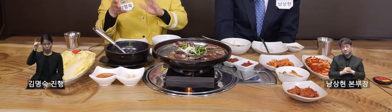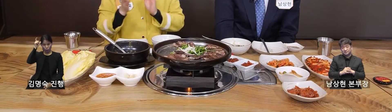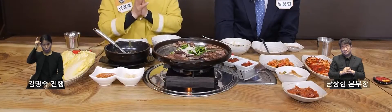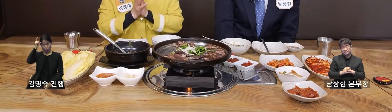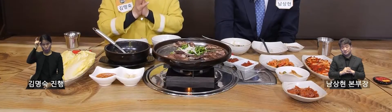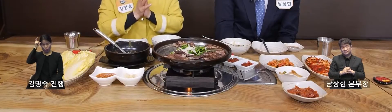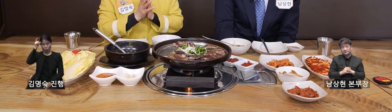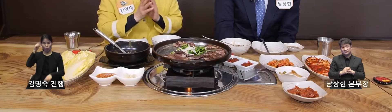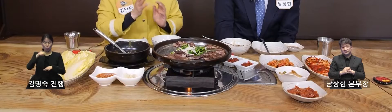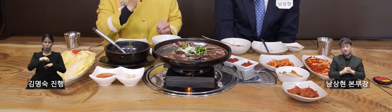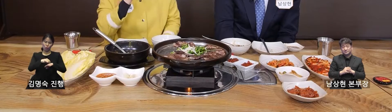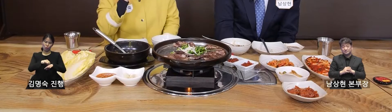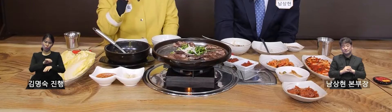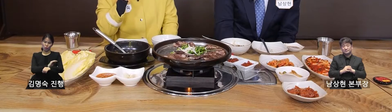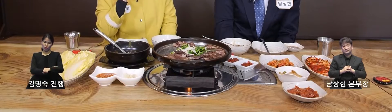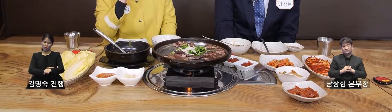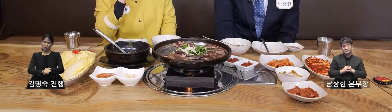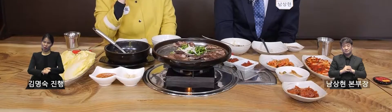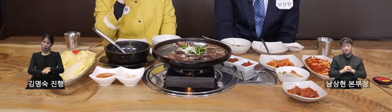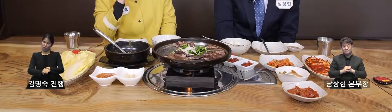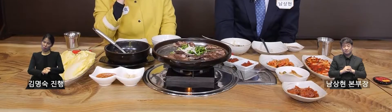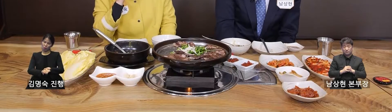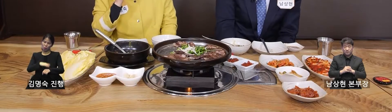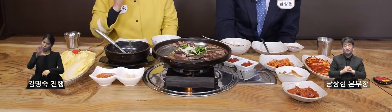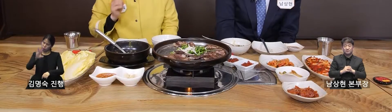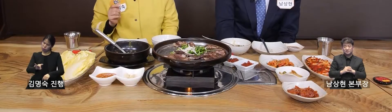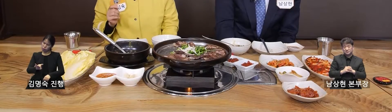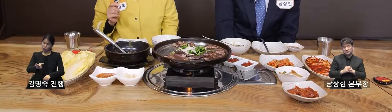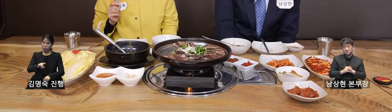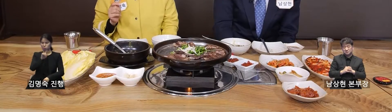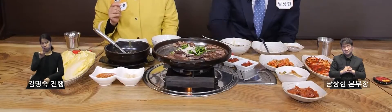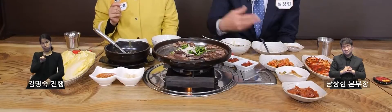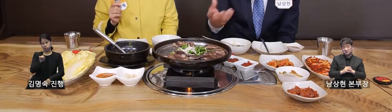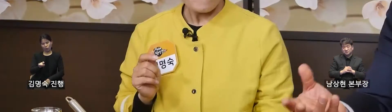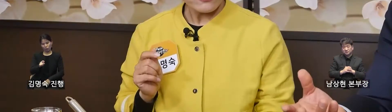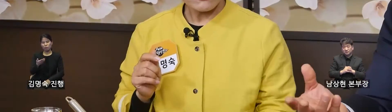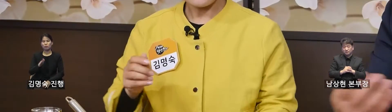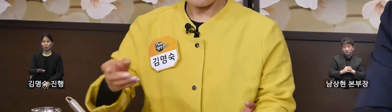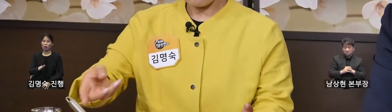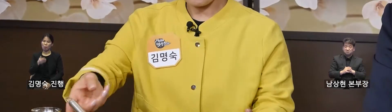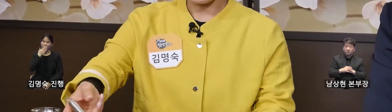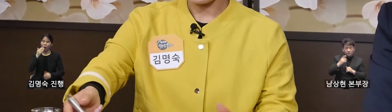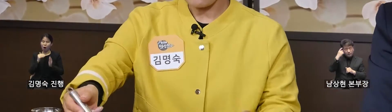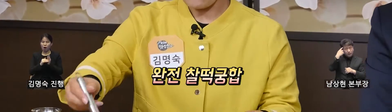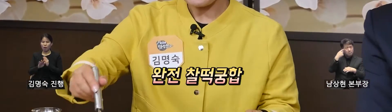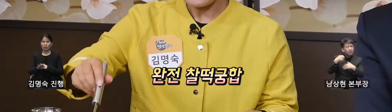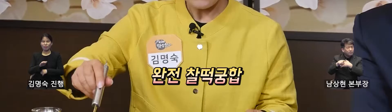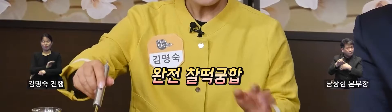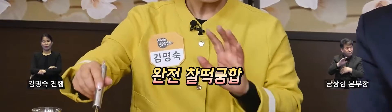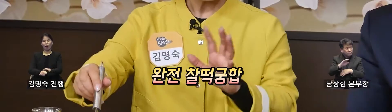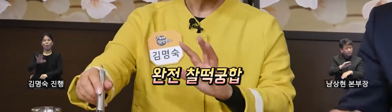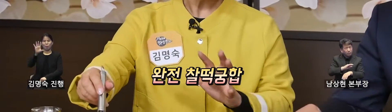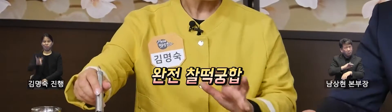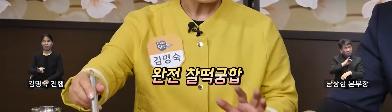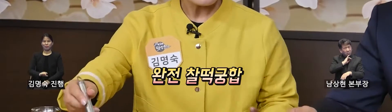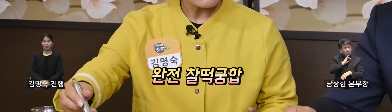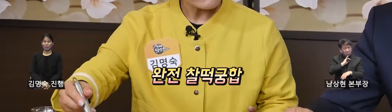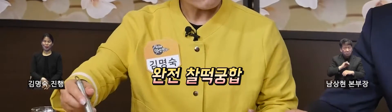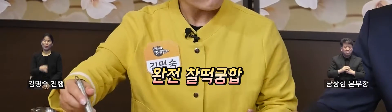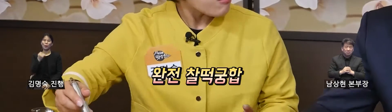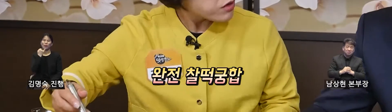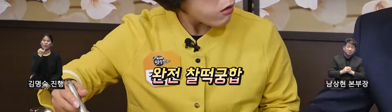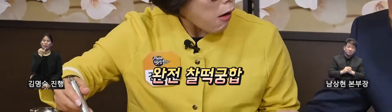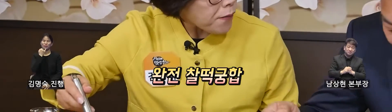소하고 잘 맞을까 했는데 네. 의외로 정말 이거